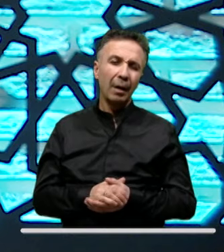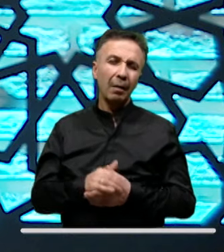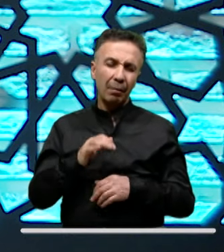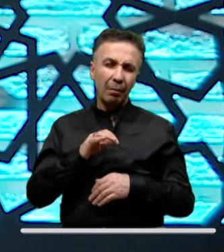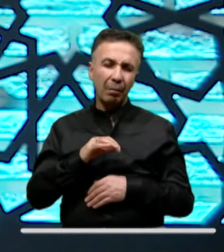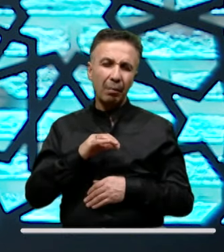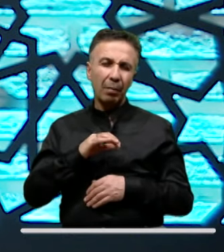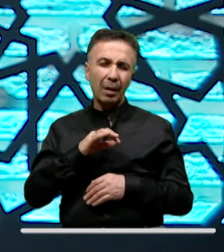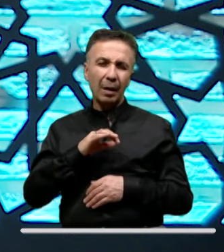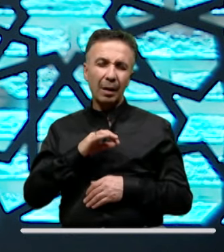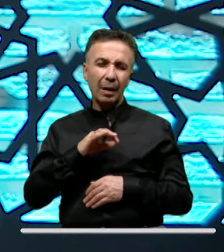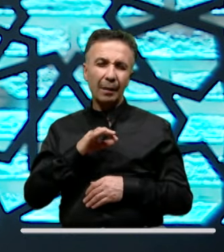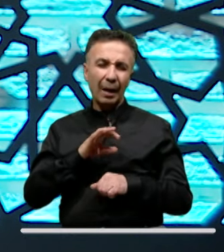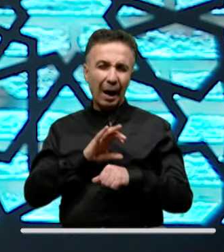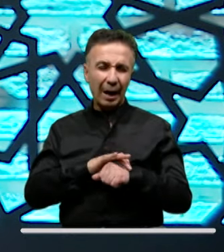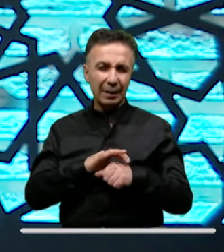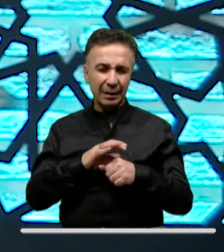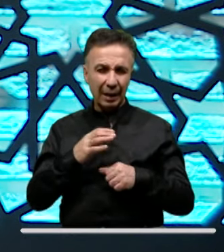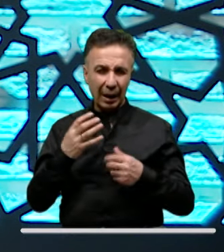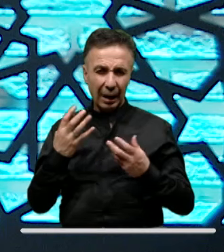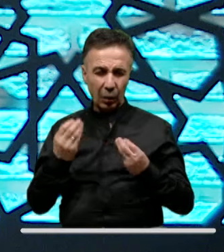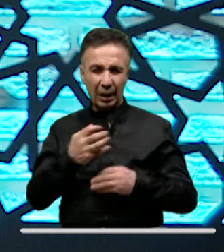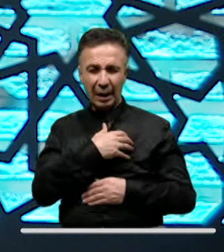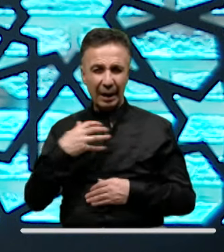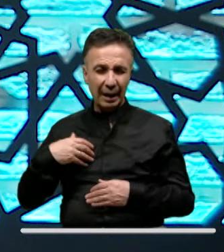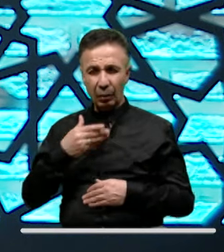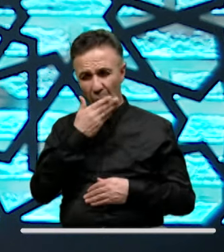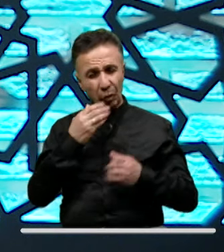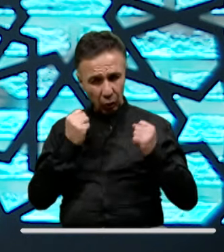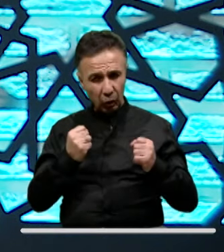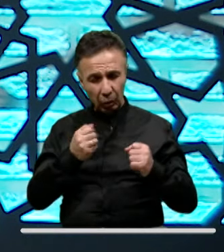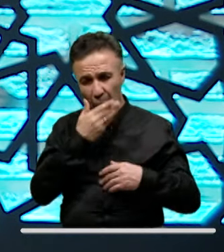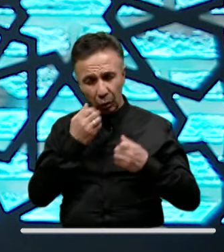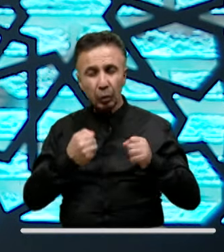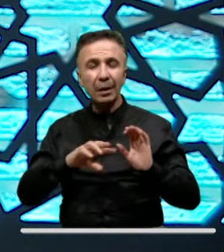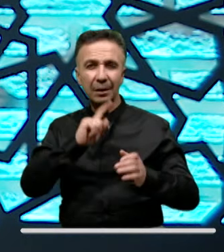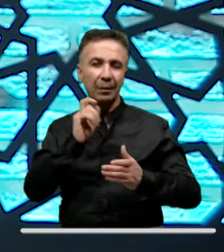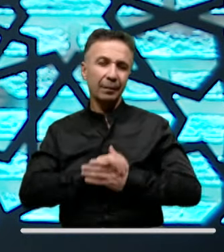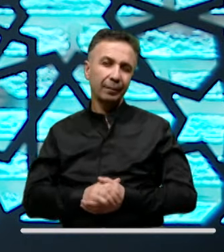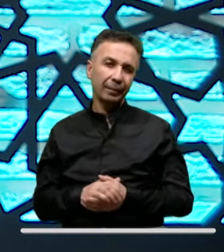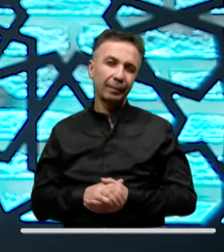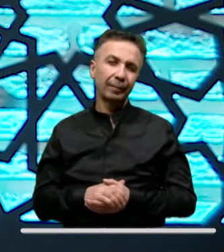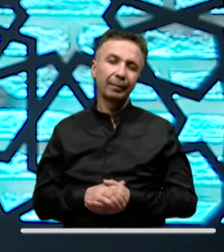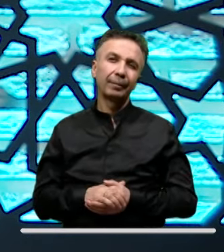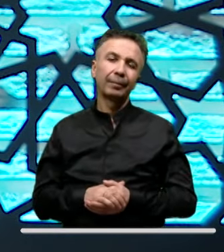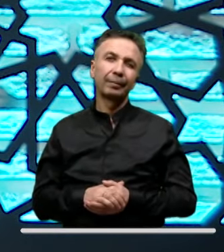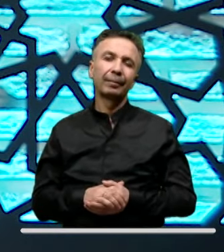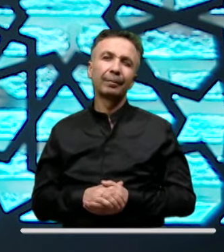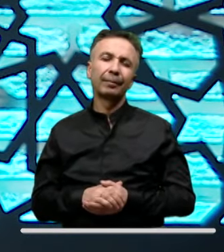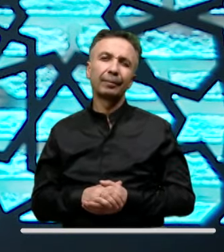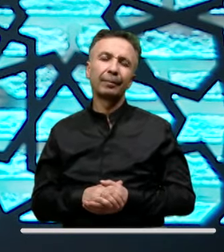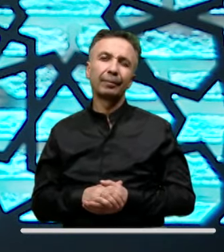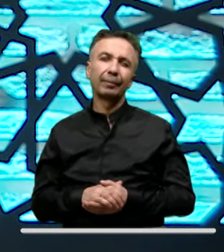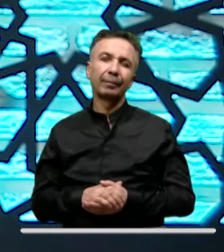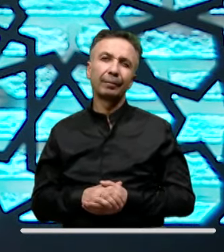Soralım bunu da Zeynep Hanım. Anneciğinizin ellerinden öpüyorum. Bize de dua etsin. Rabbim ona da sağlık, afiyet versin. Diyarbakır'a da selam